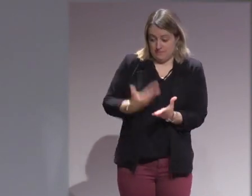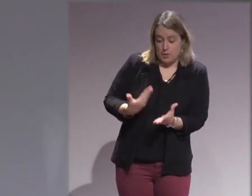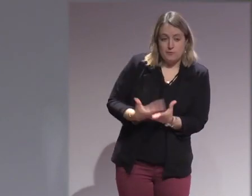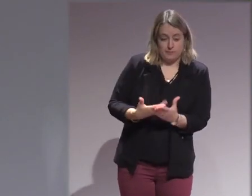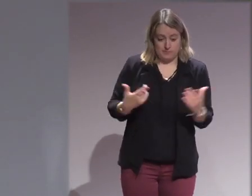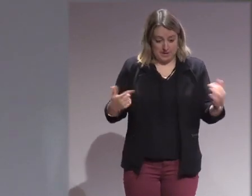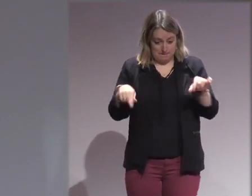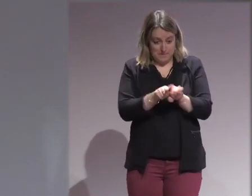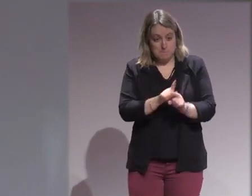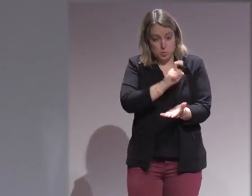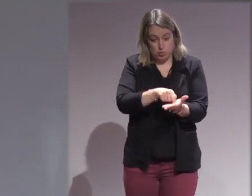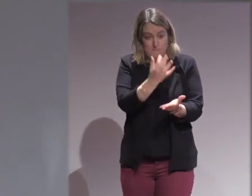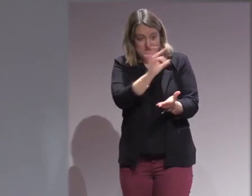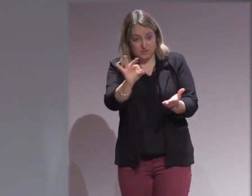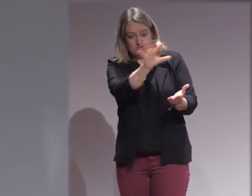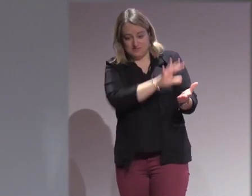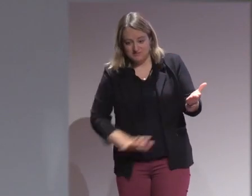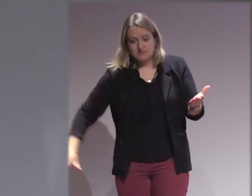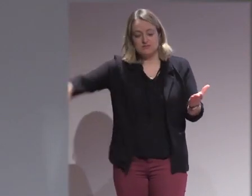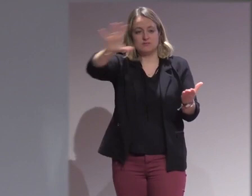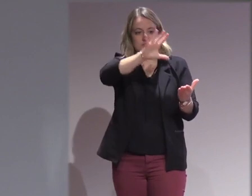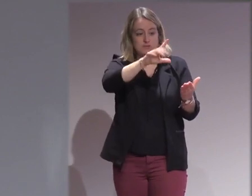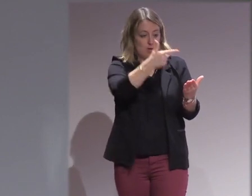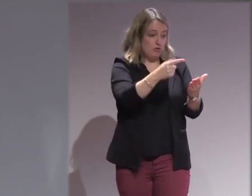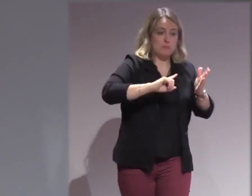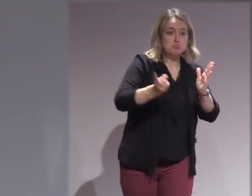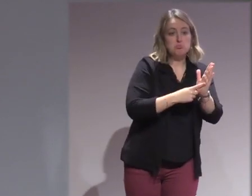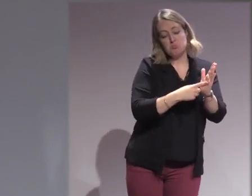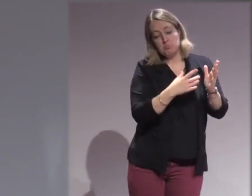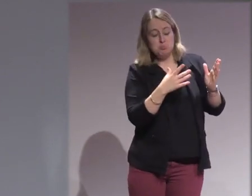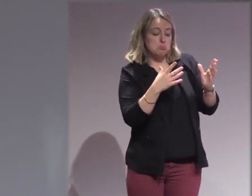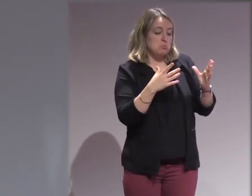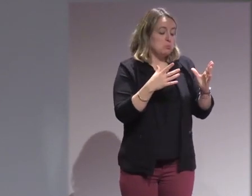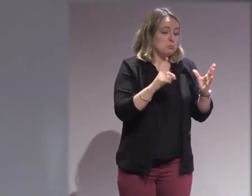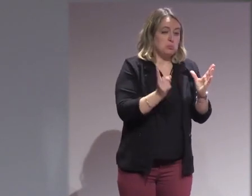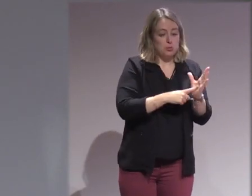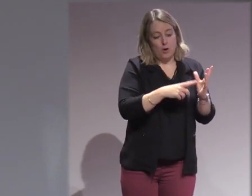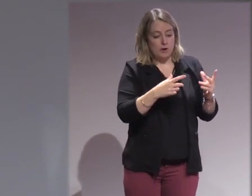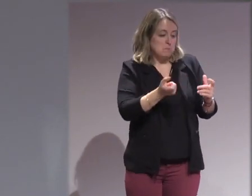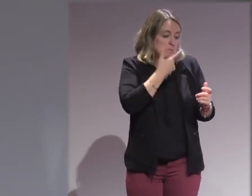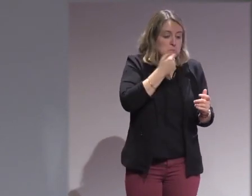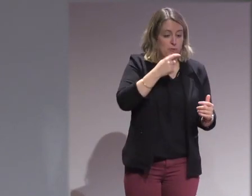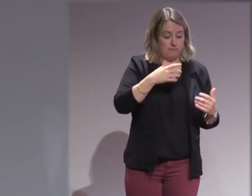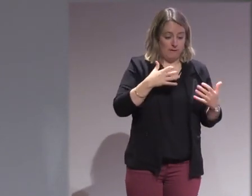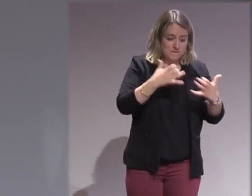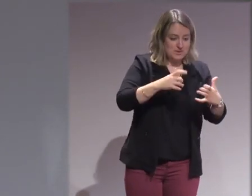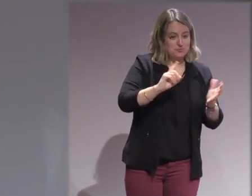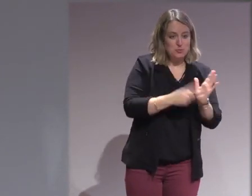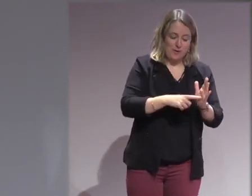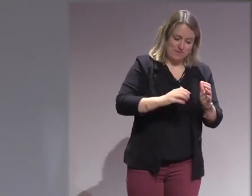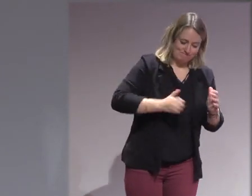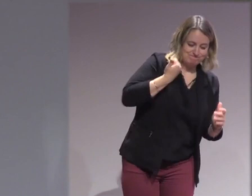un espace donné français, l'Hexagone, l'accès à la contraception, à l'avortement ou la stérilisation volontaire sont des outils